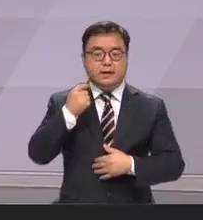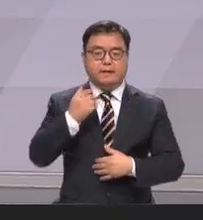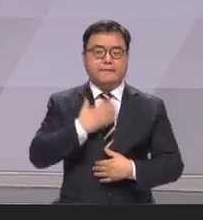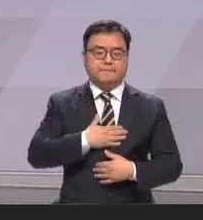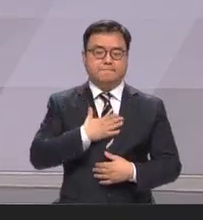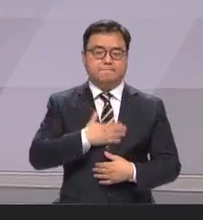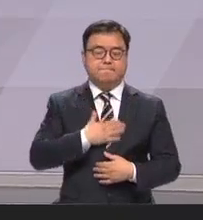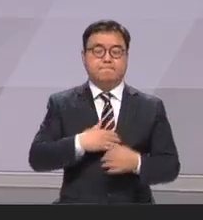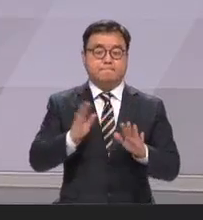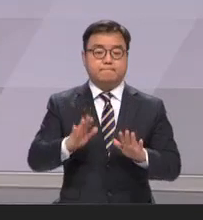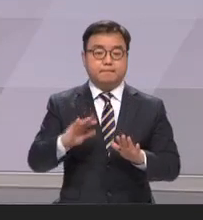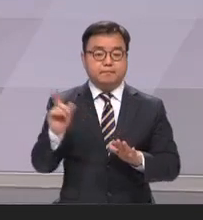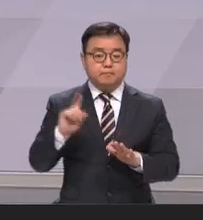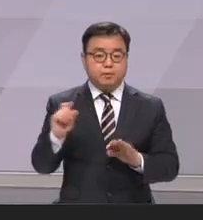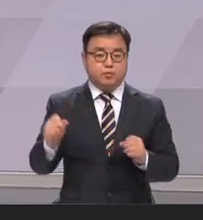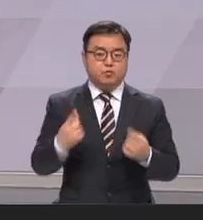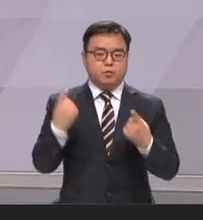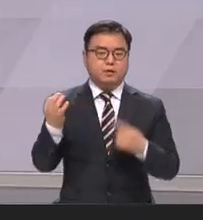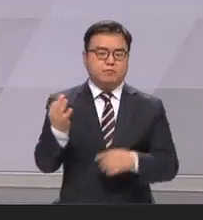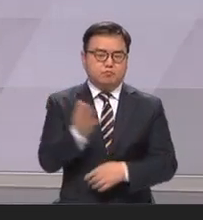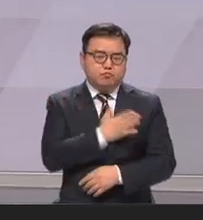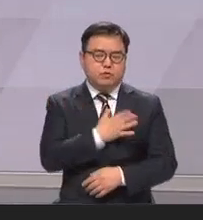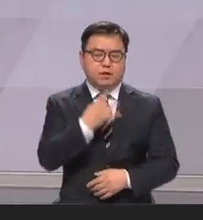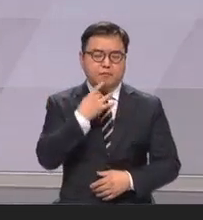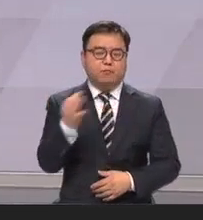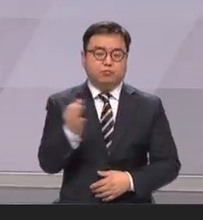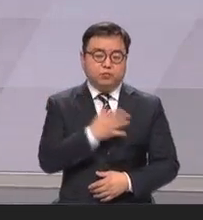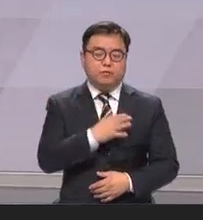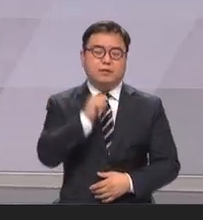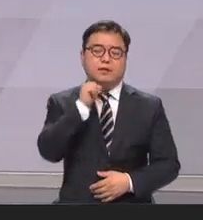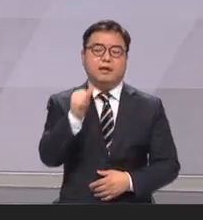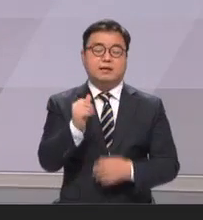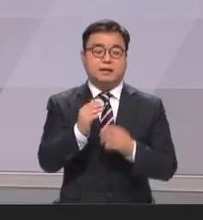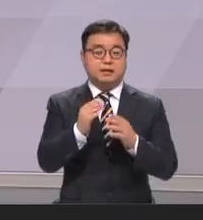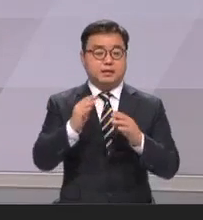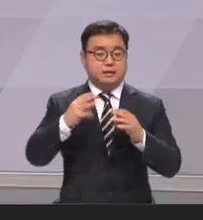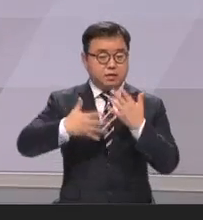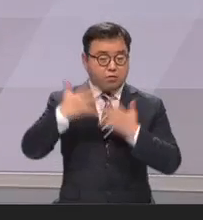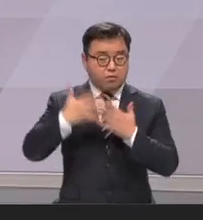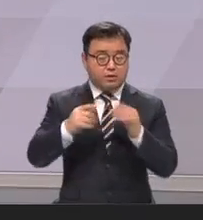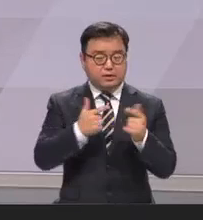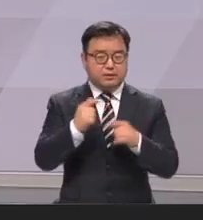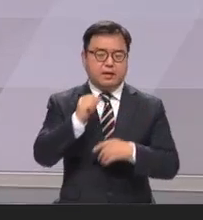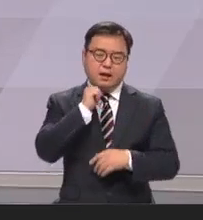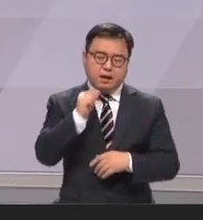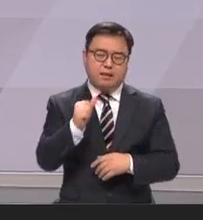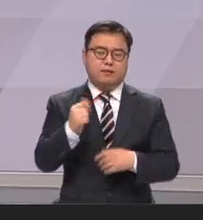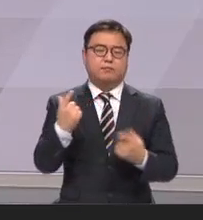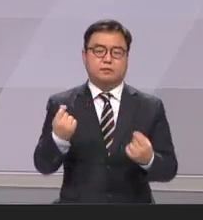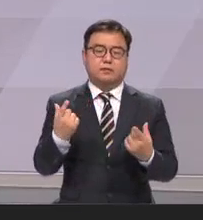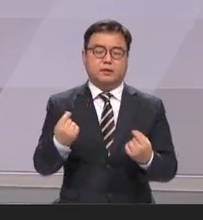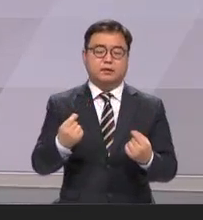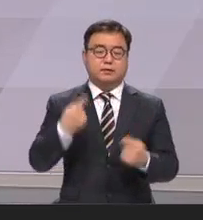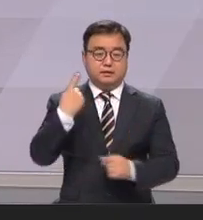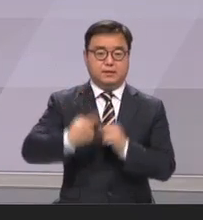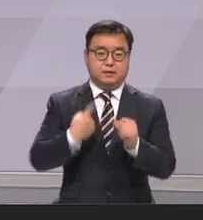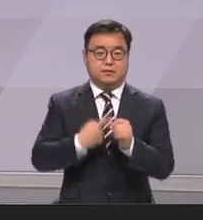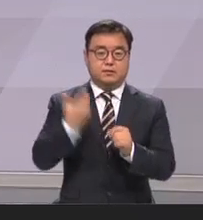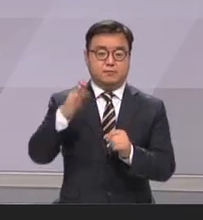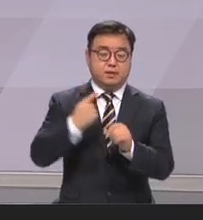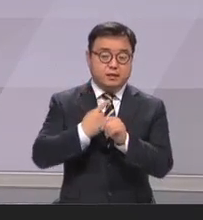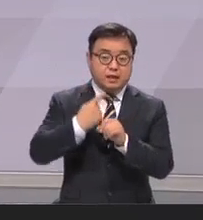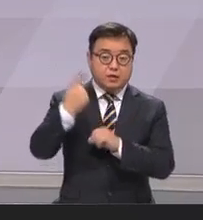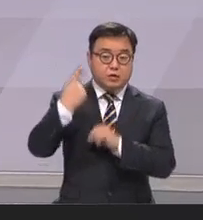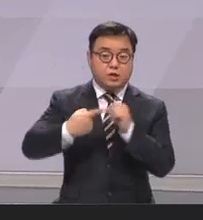무엇보다 좀 동시에 또 부익부 빈익변이었다고 투자금이 많은 영화들 위주로 좀 성공을 거뒀던 한 해인데 예. 내년 한 해에는 좀